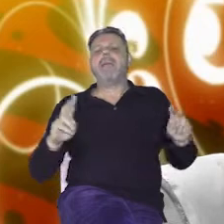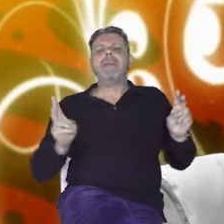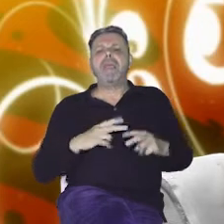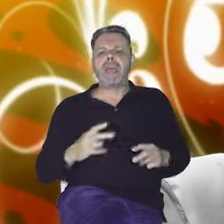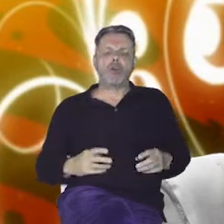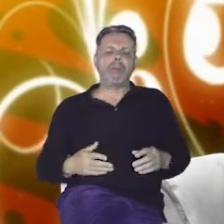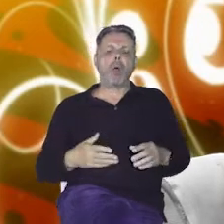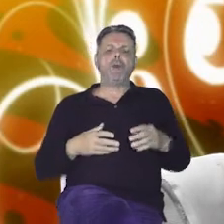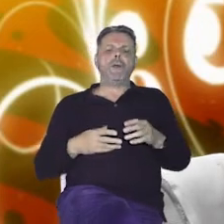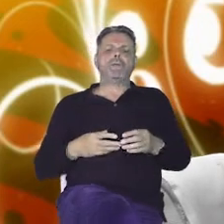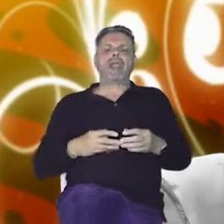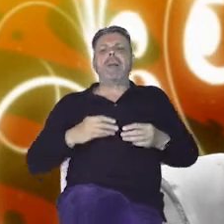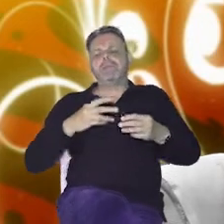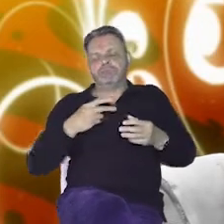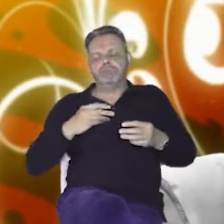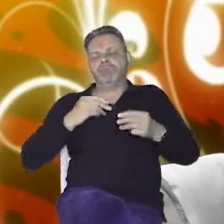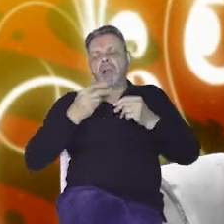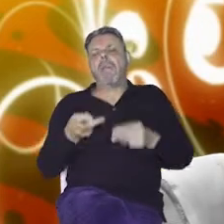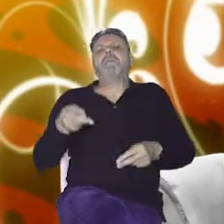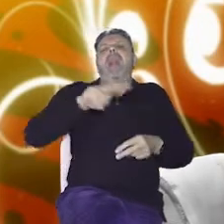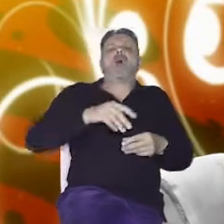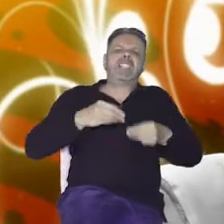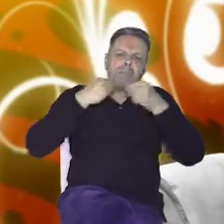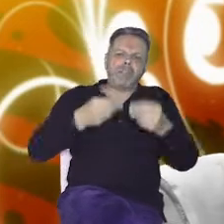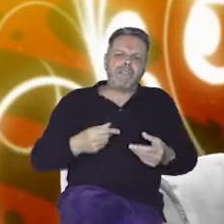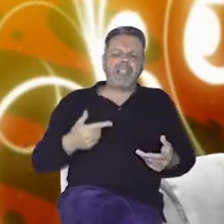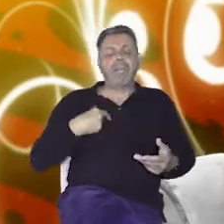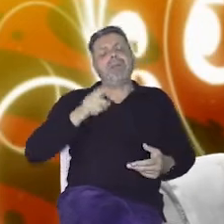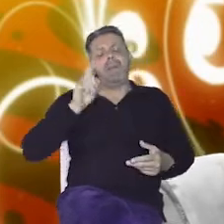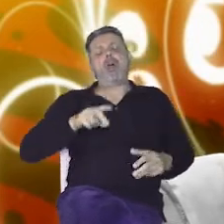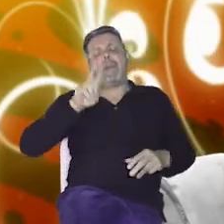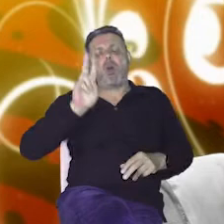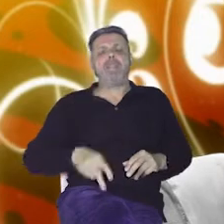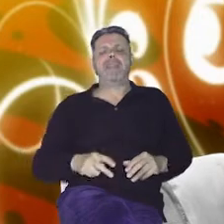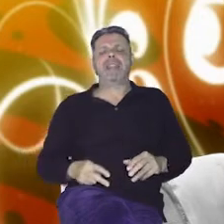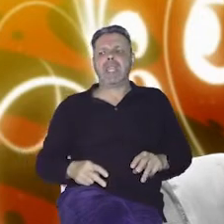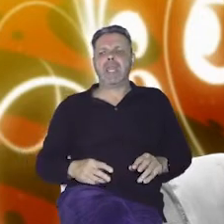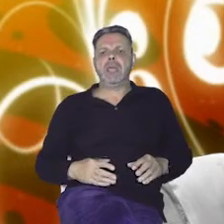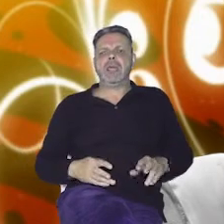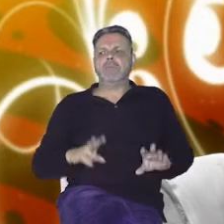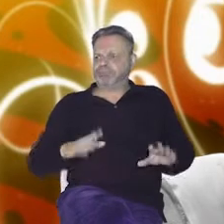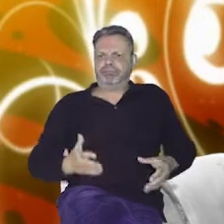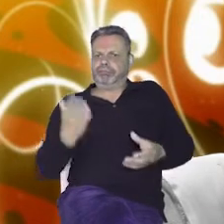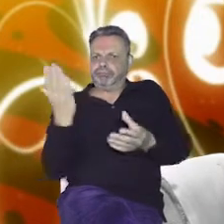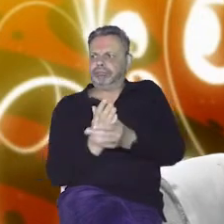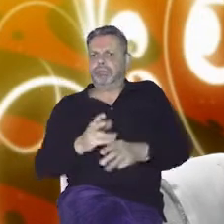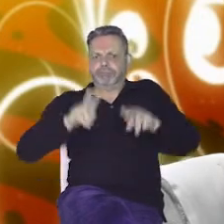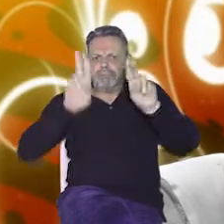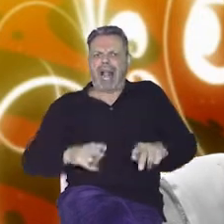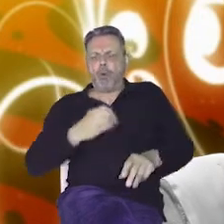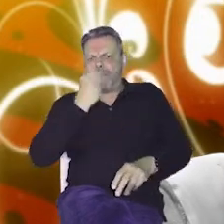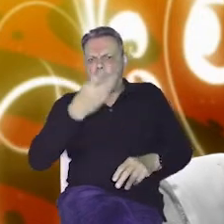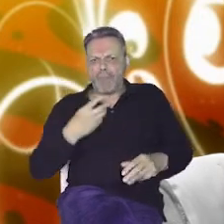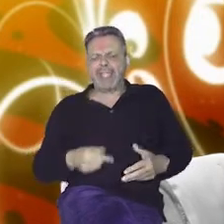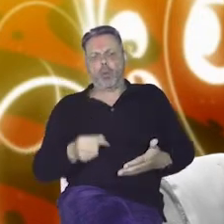prepričavati nego priče. Znači, moramo ili imati vjerodostojnu informaciju, znači dakle,